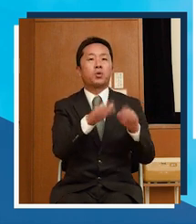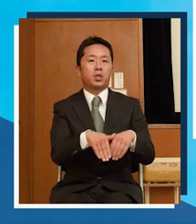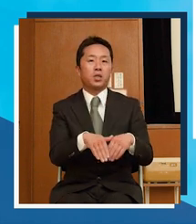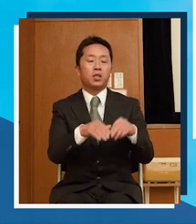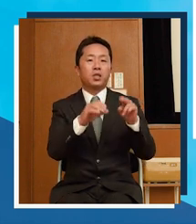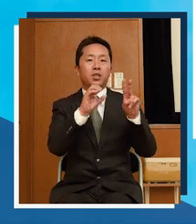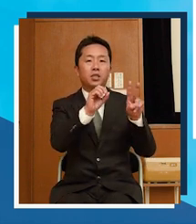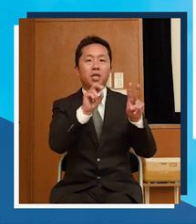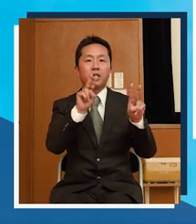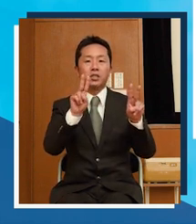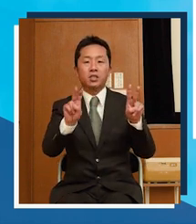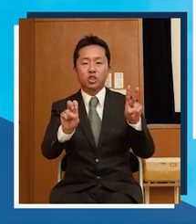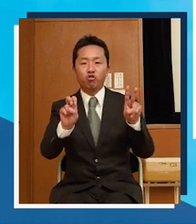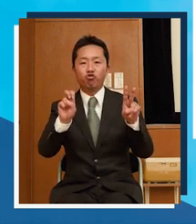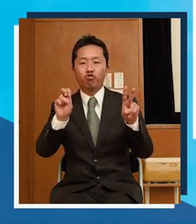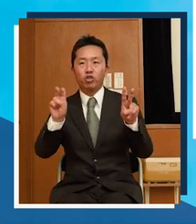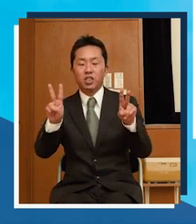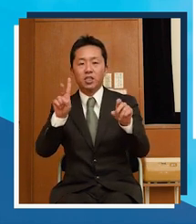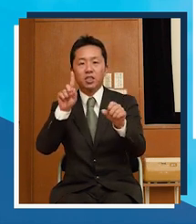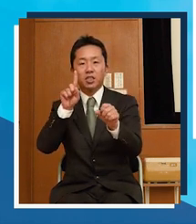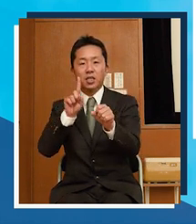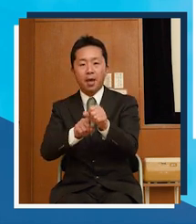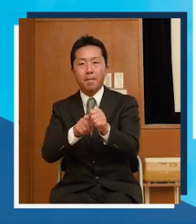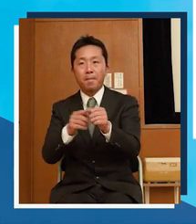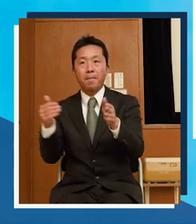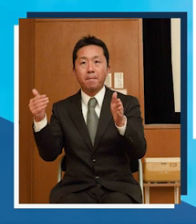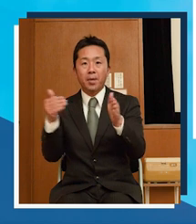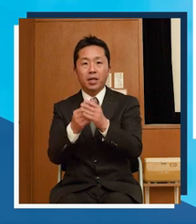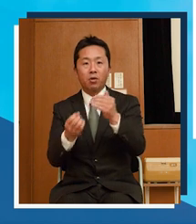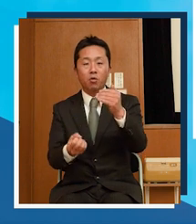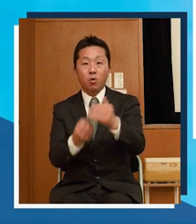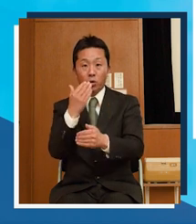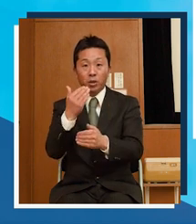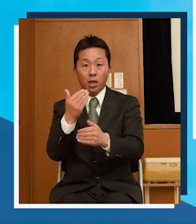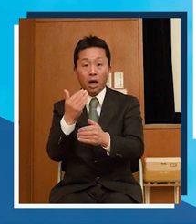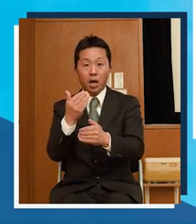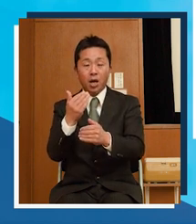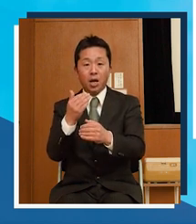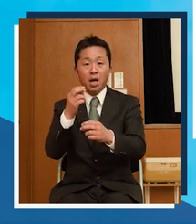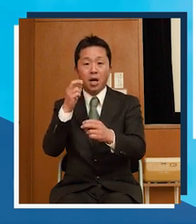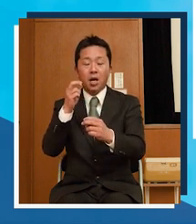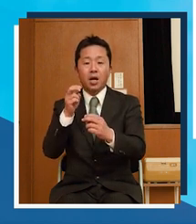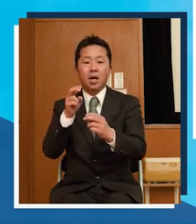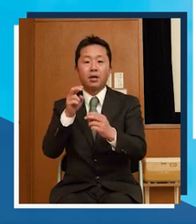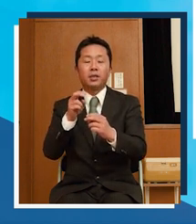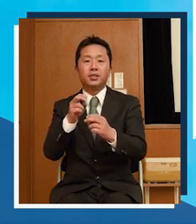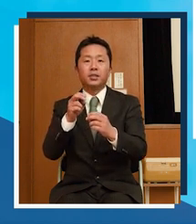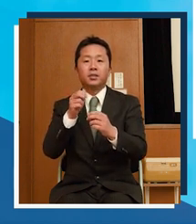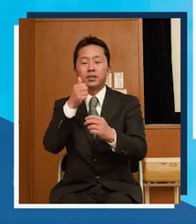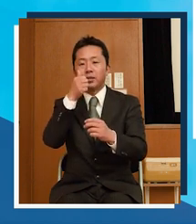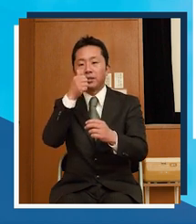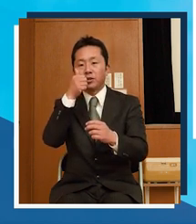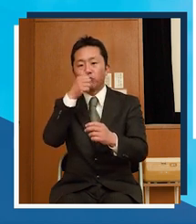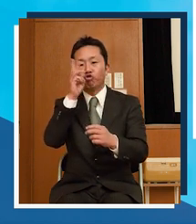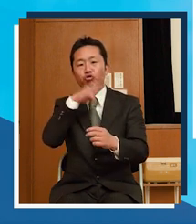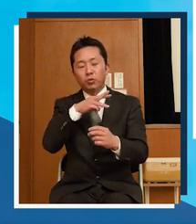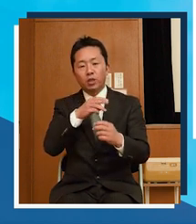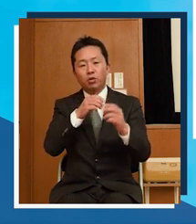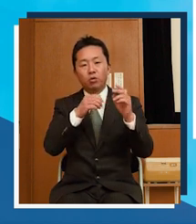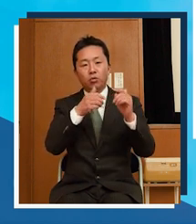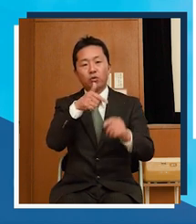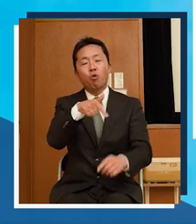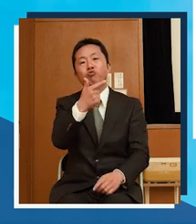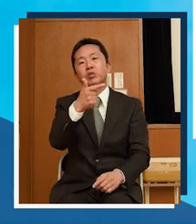年末までに発生した米軍人軍属等によるえ警報犯罪は6163件